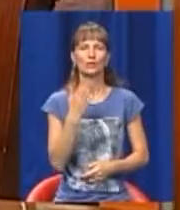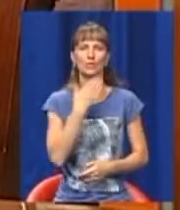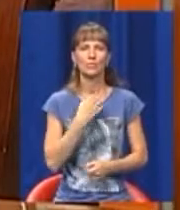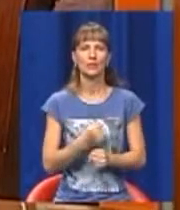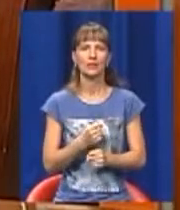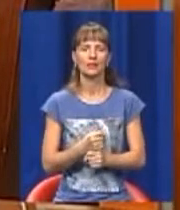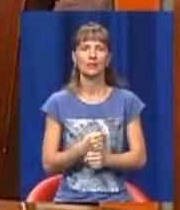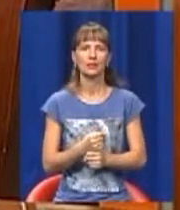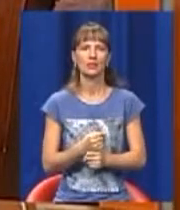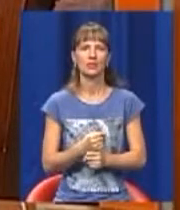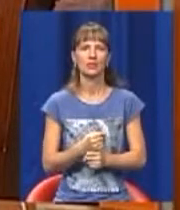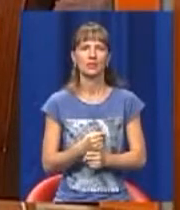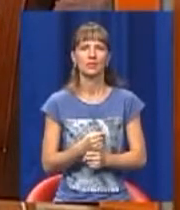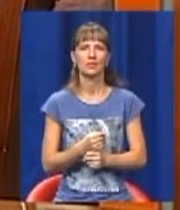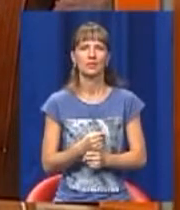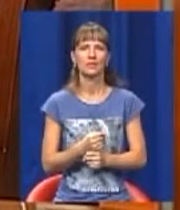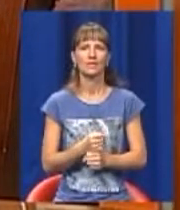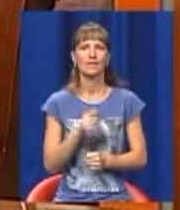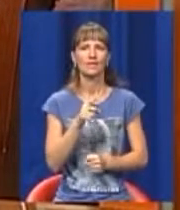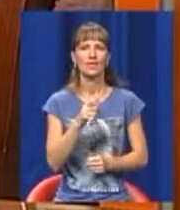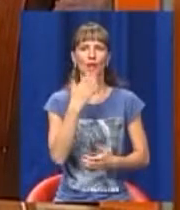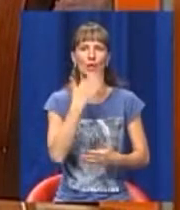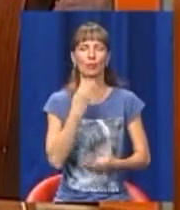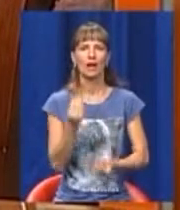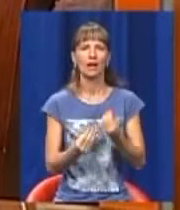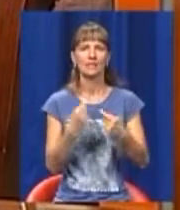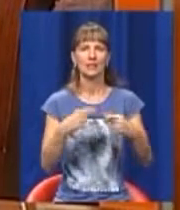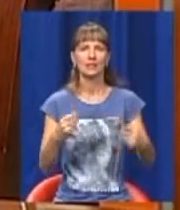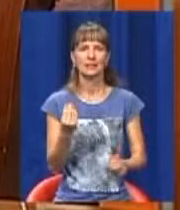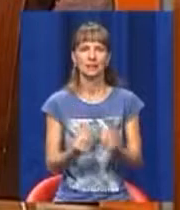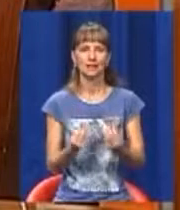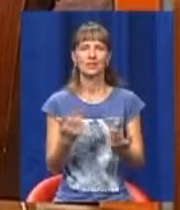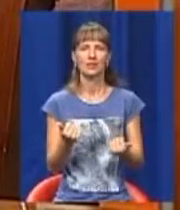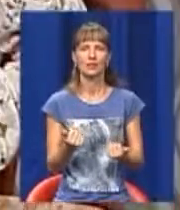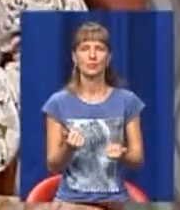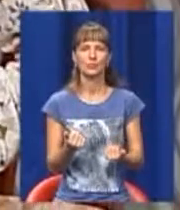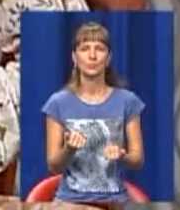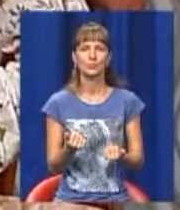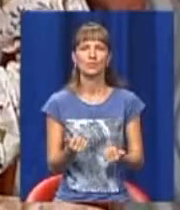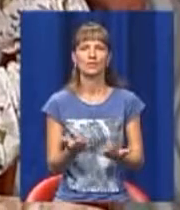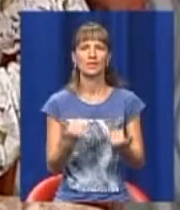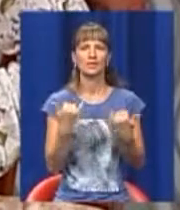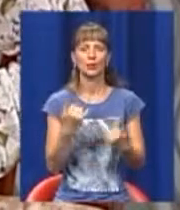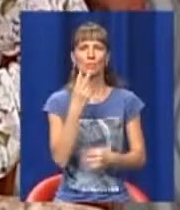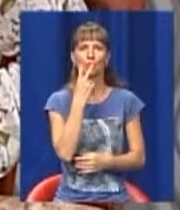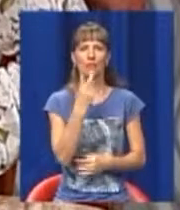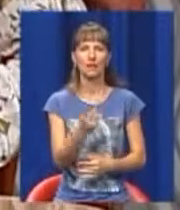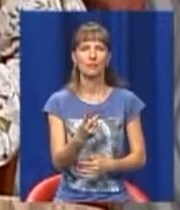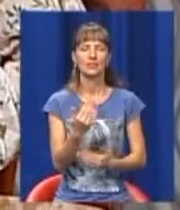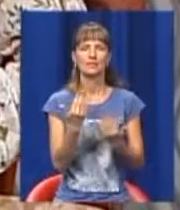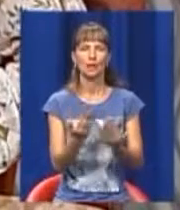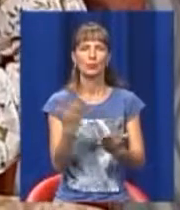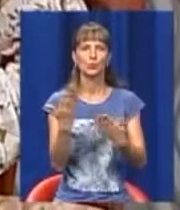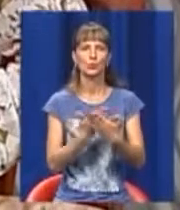робити? Він... Грати в різні ігри, так? Так. Так. Ну, давайте зараз подивимося з